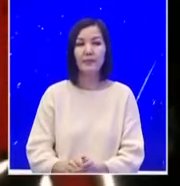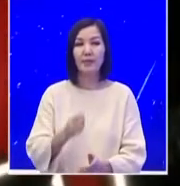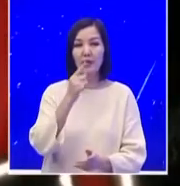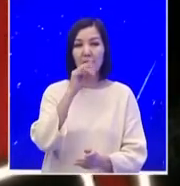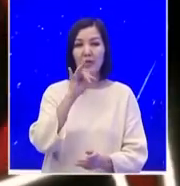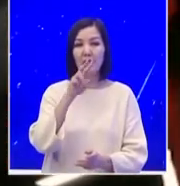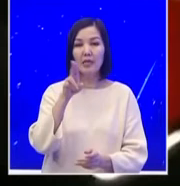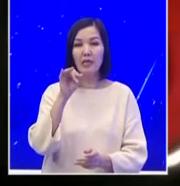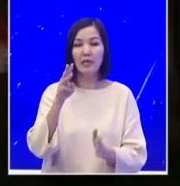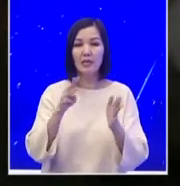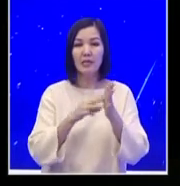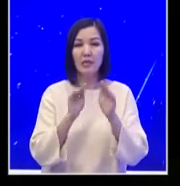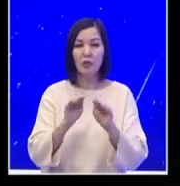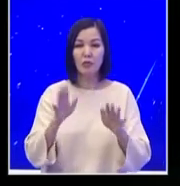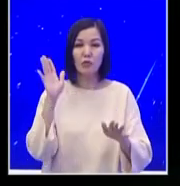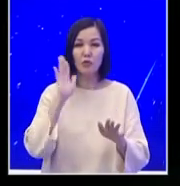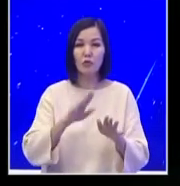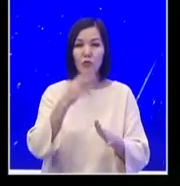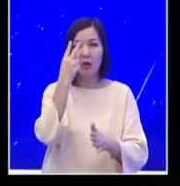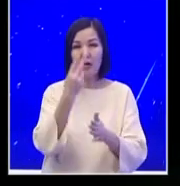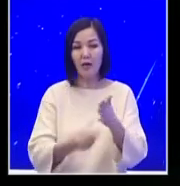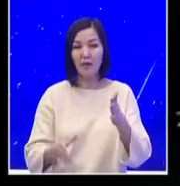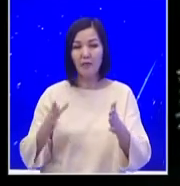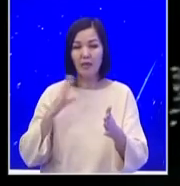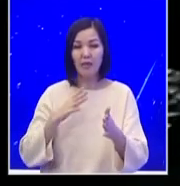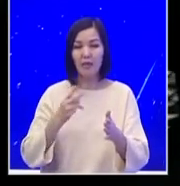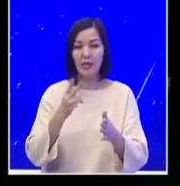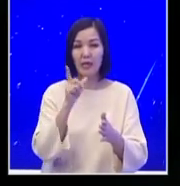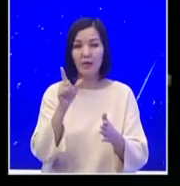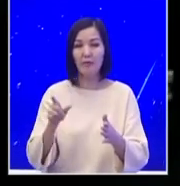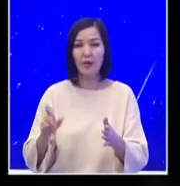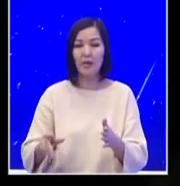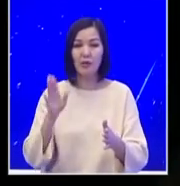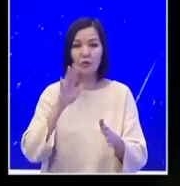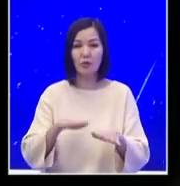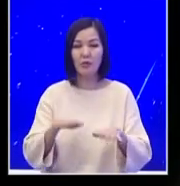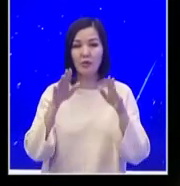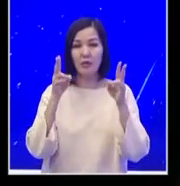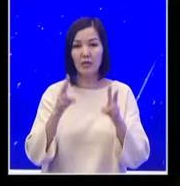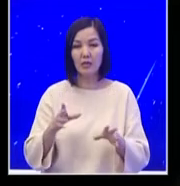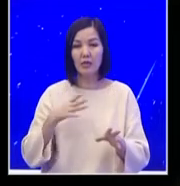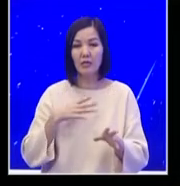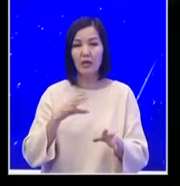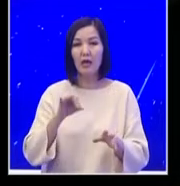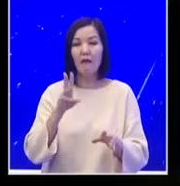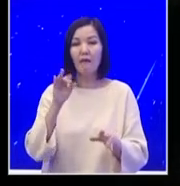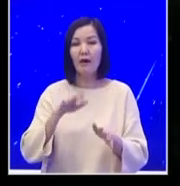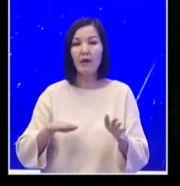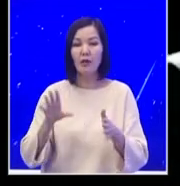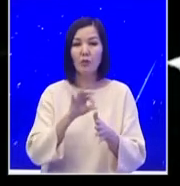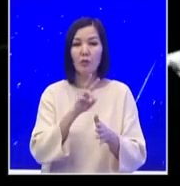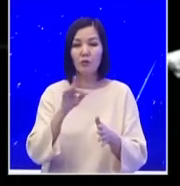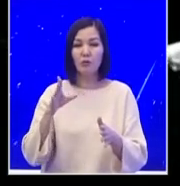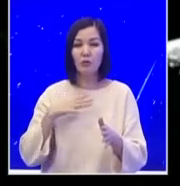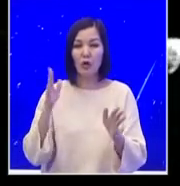Индонезияда 8 оқушыны су ағызып кетті. Су тасқынан тағы 2 бала ізім ғайып жоғалған. Оқиға Ябаралының оңтүстігінде болған.